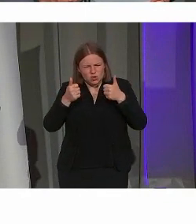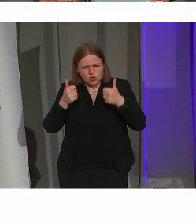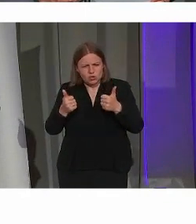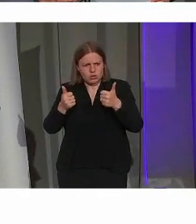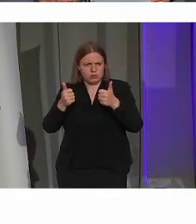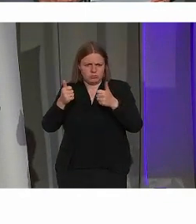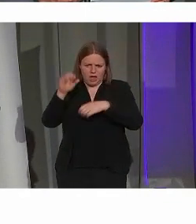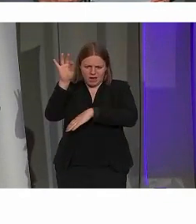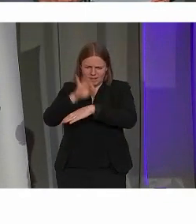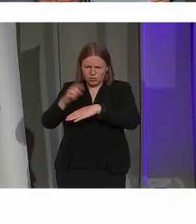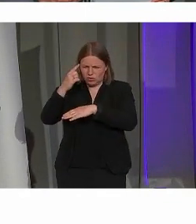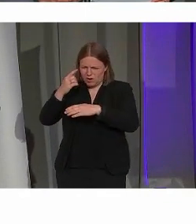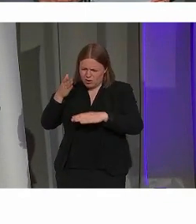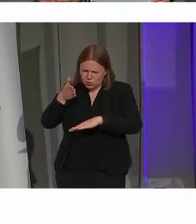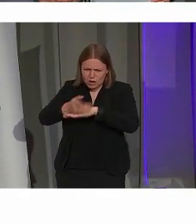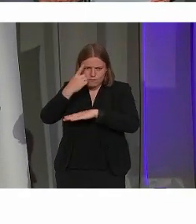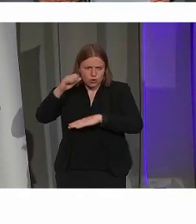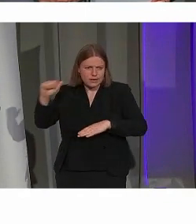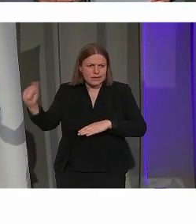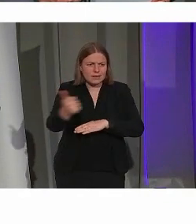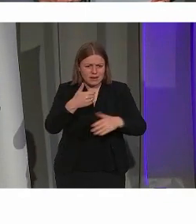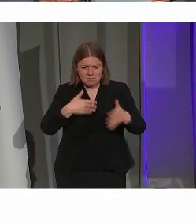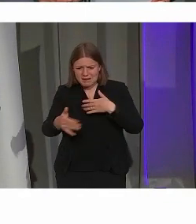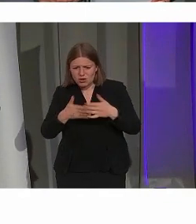sociaal verantwoordelijke